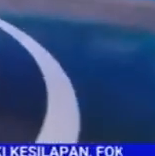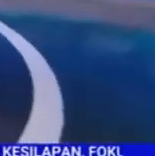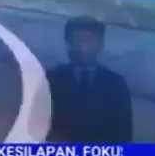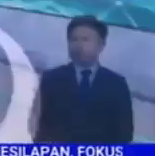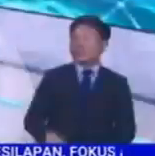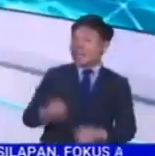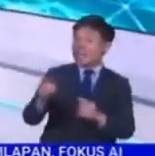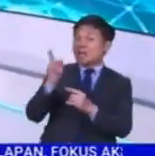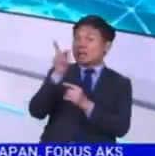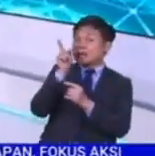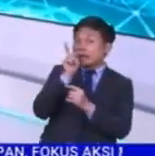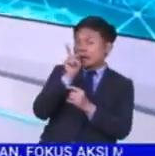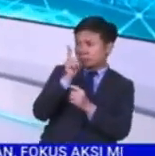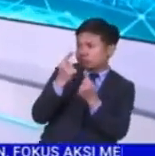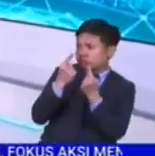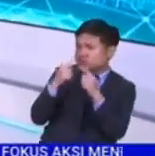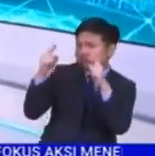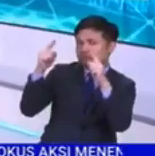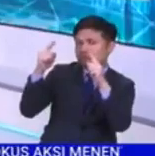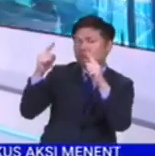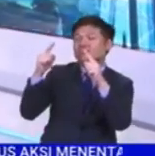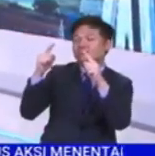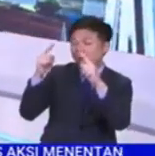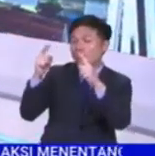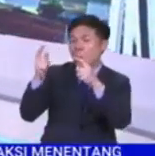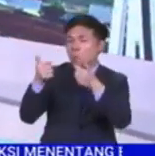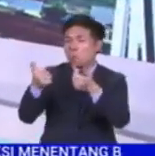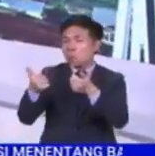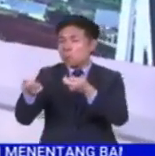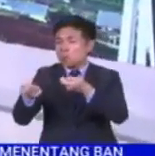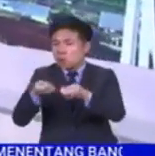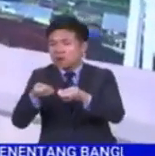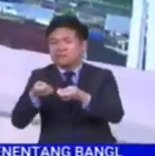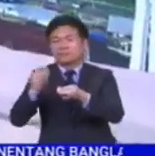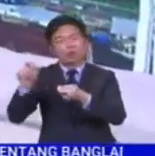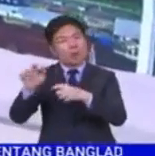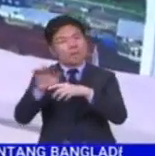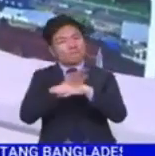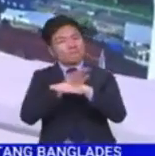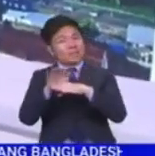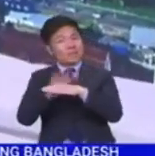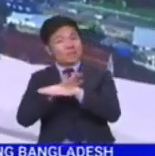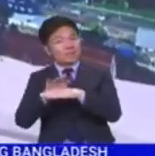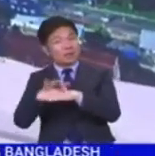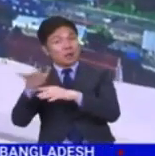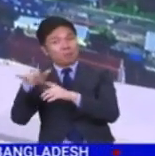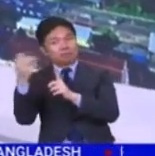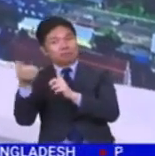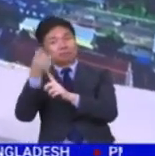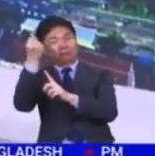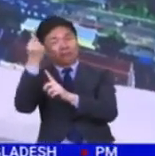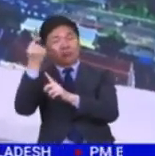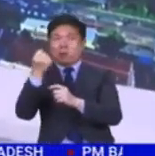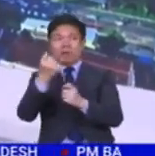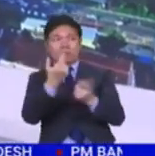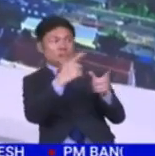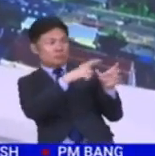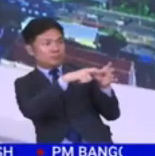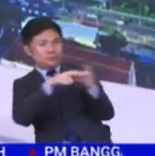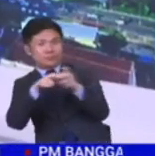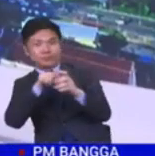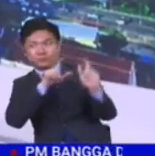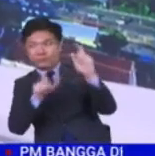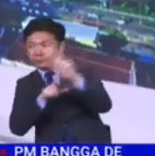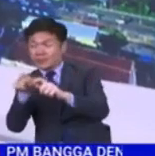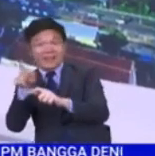Kejayaan Kedah menambah baik dan memudahkan urusan untuk menjalankan perniagaan sehingga berjaya menarik minat pelabur perlu